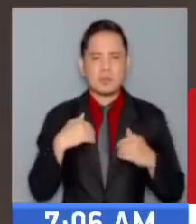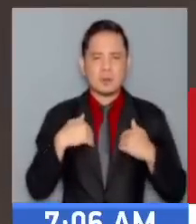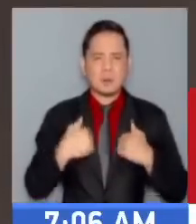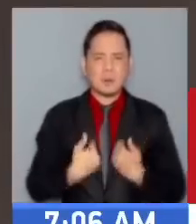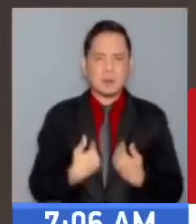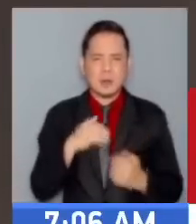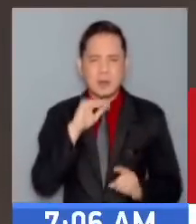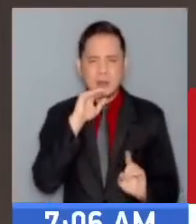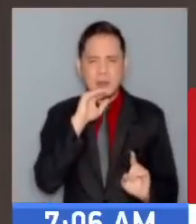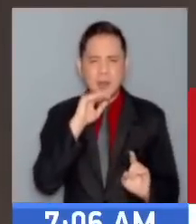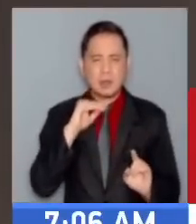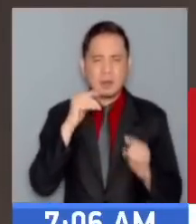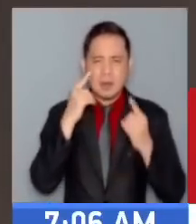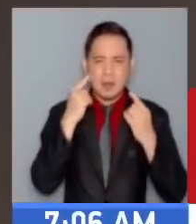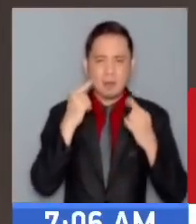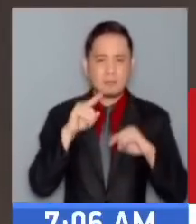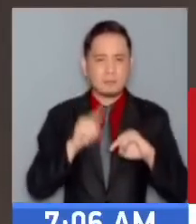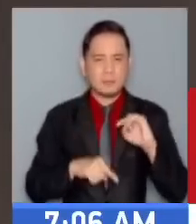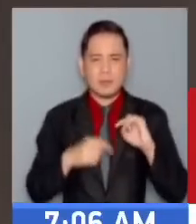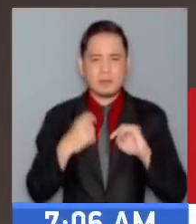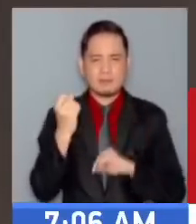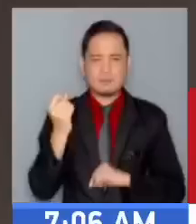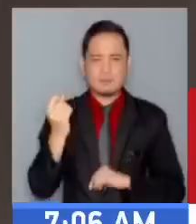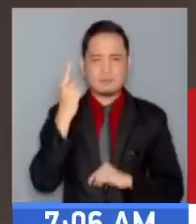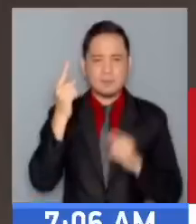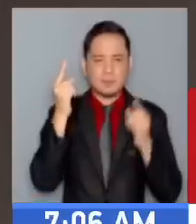na hindi ko maintindihan. Hindi ko